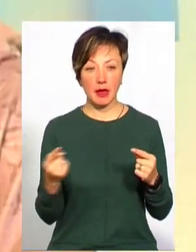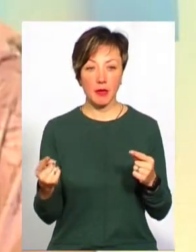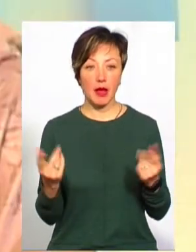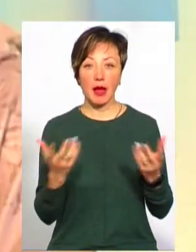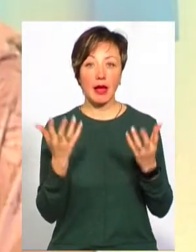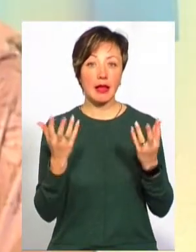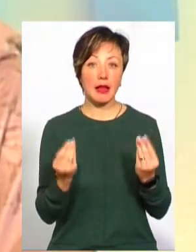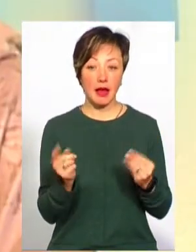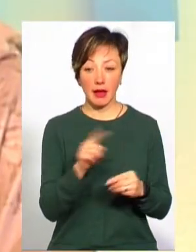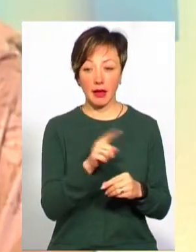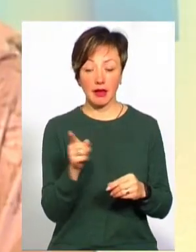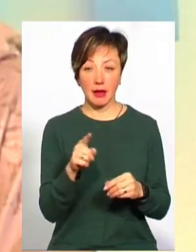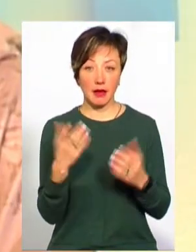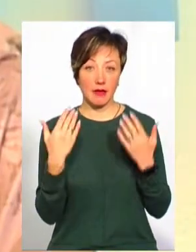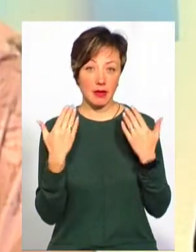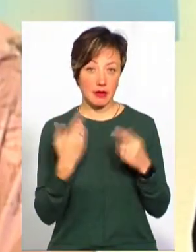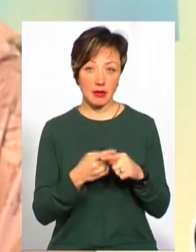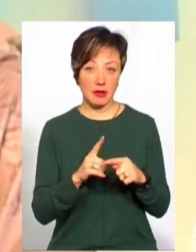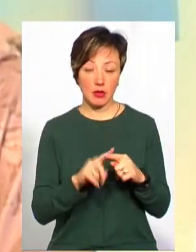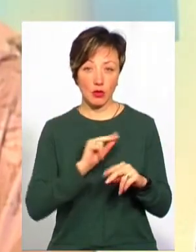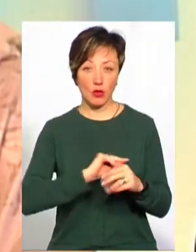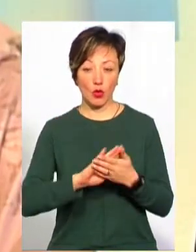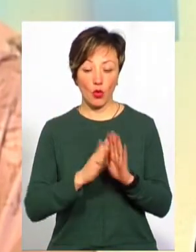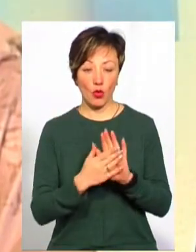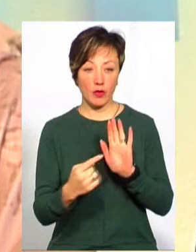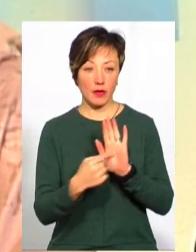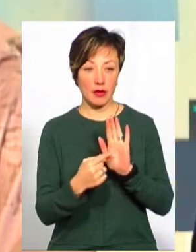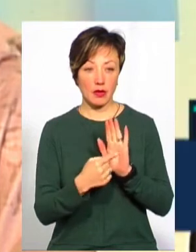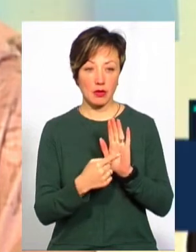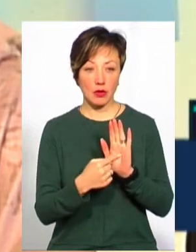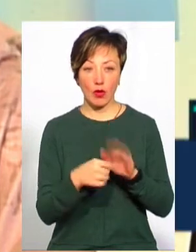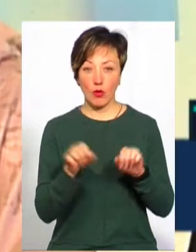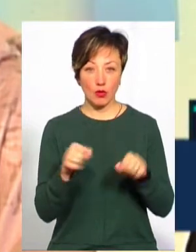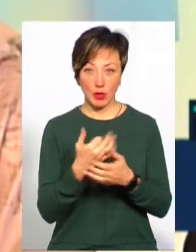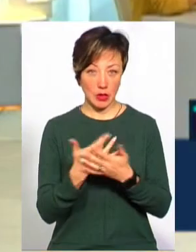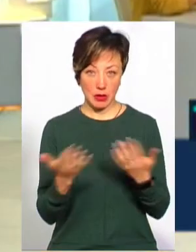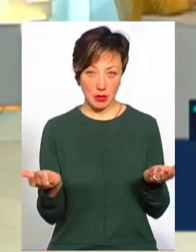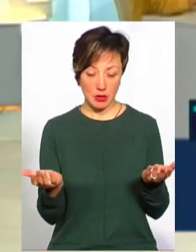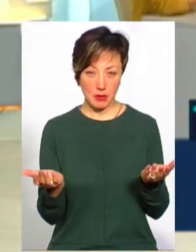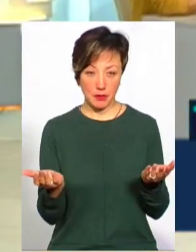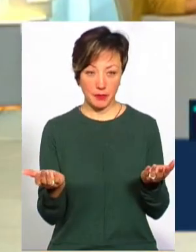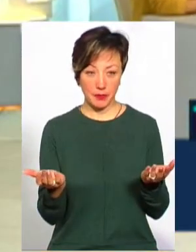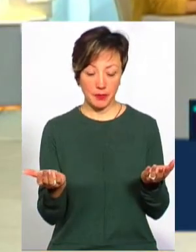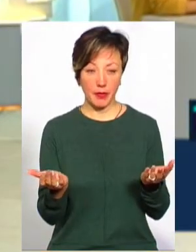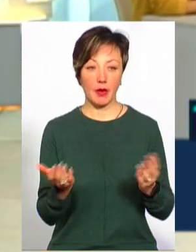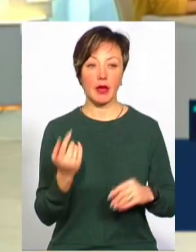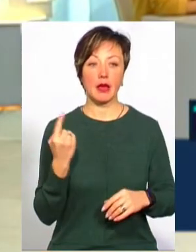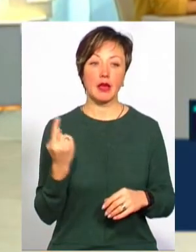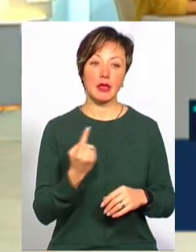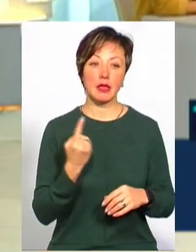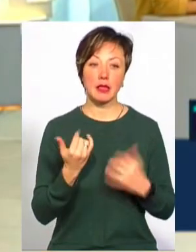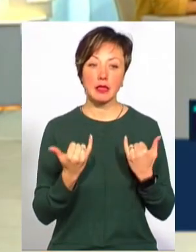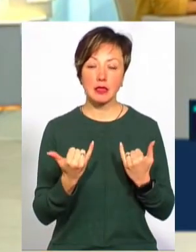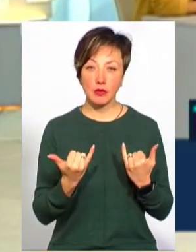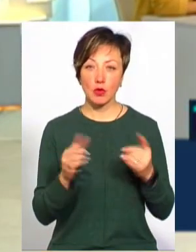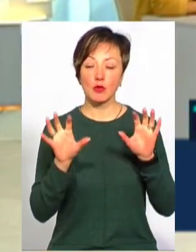Який день буде в цьому семиденному терміні, це буде в трудовому договорі визначено. Тобто кожного може бути різний. Так, але ще єдине. В